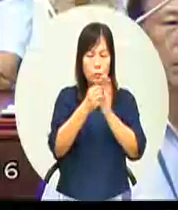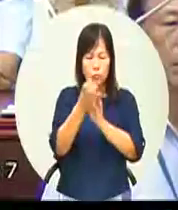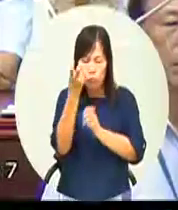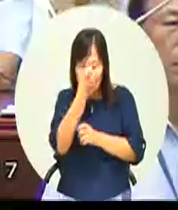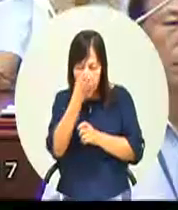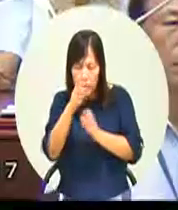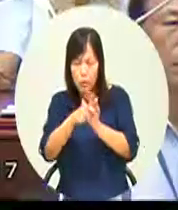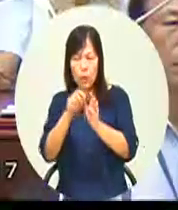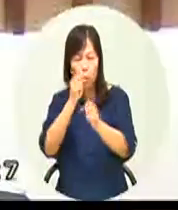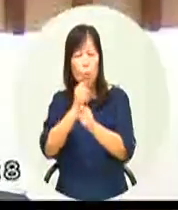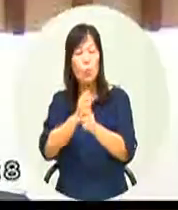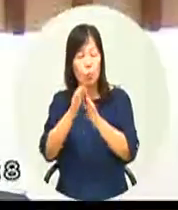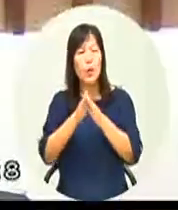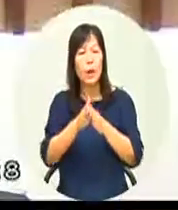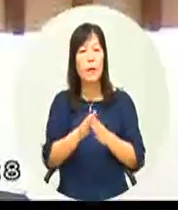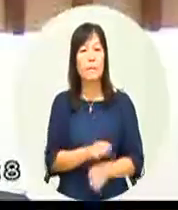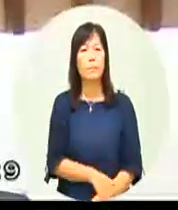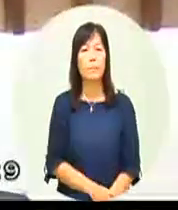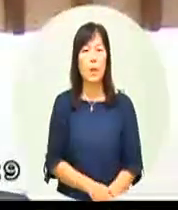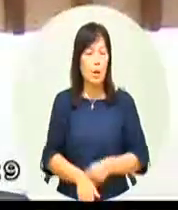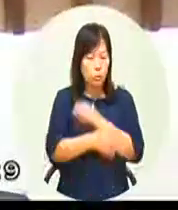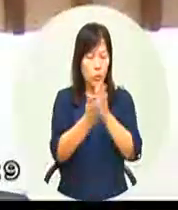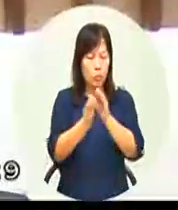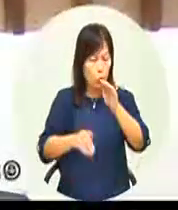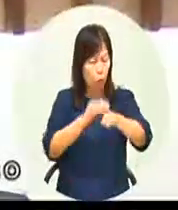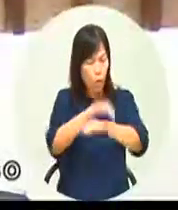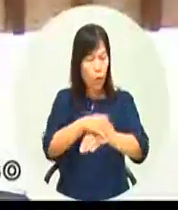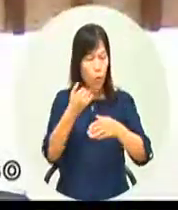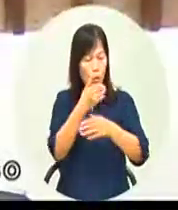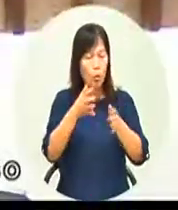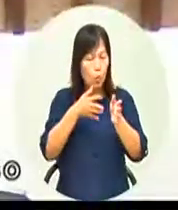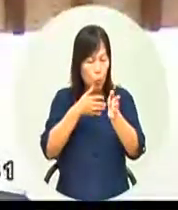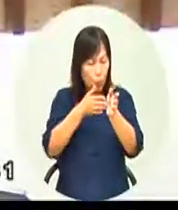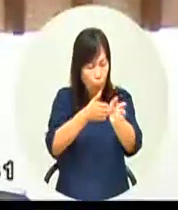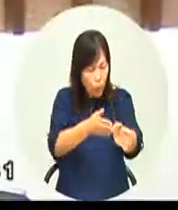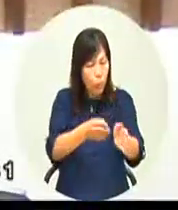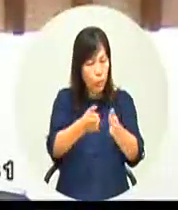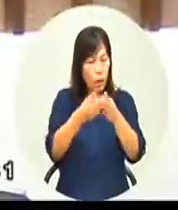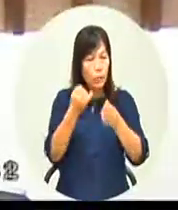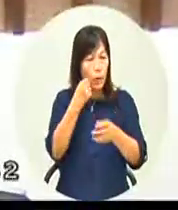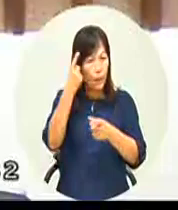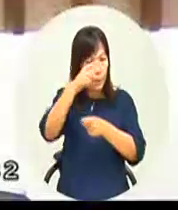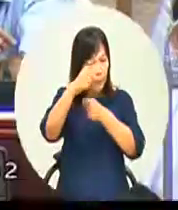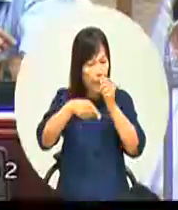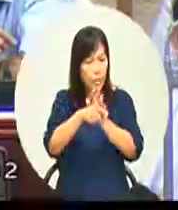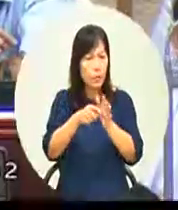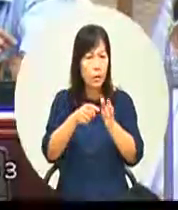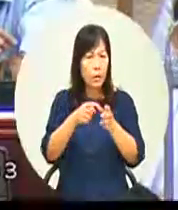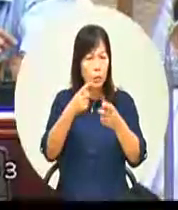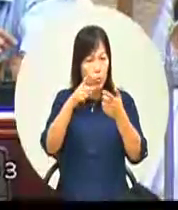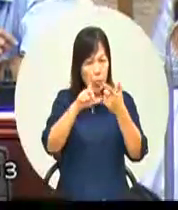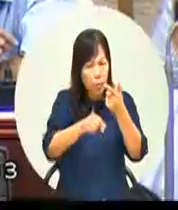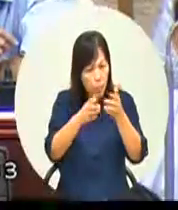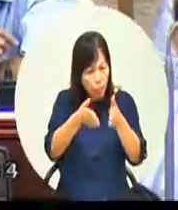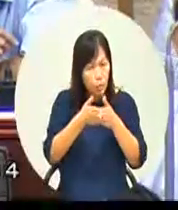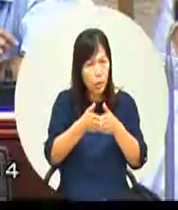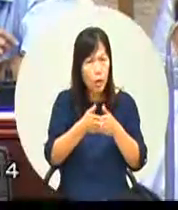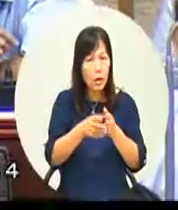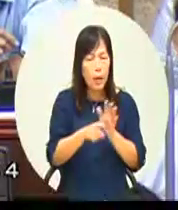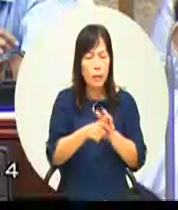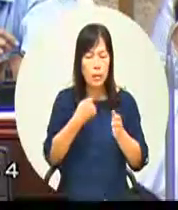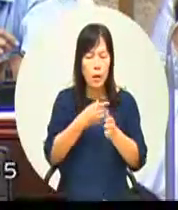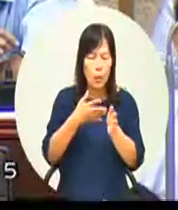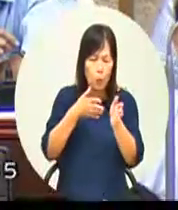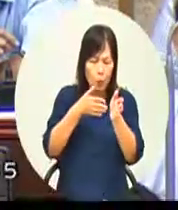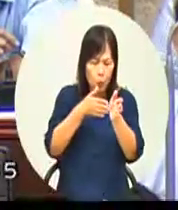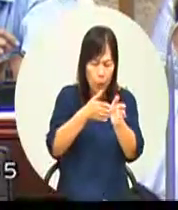业。 所以要全部完工，可以通车，要明年的6月，是不是这样？ 不是，通车的部分我们把它提前，就是希望努